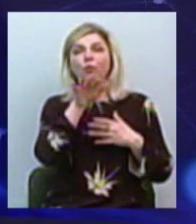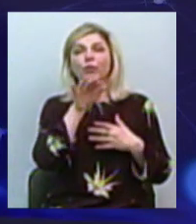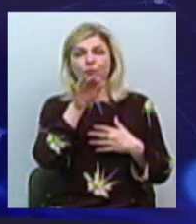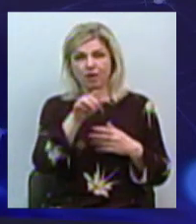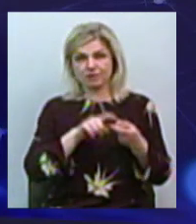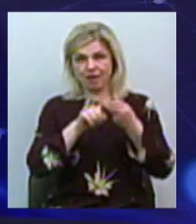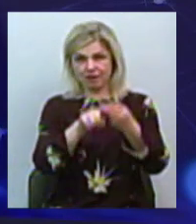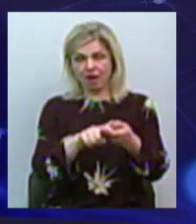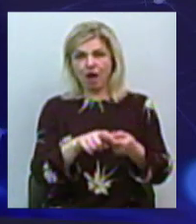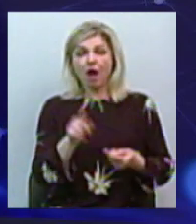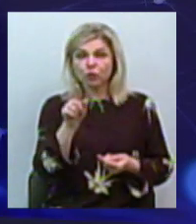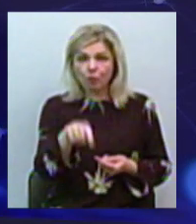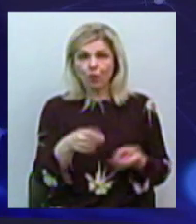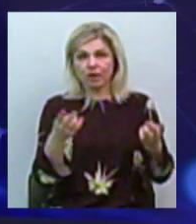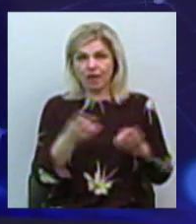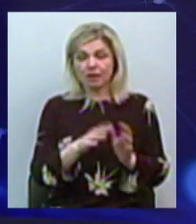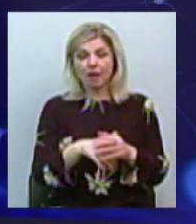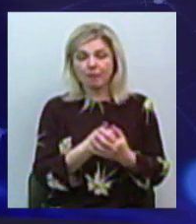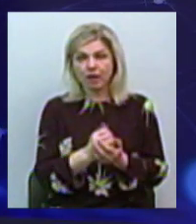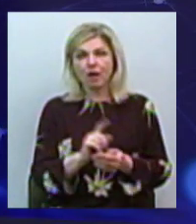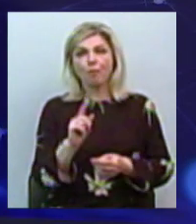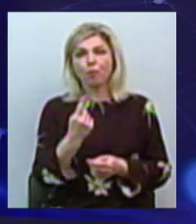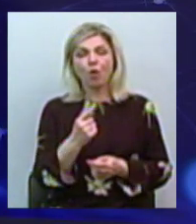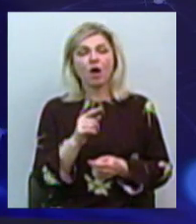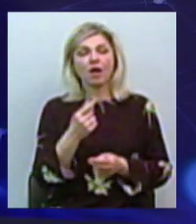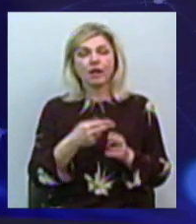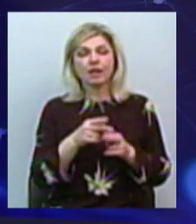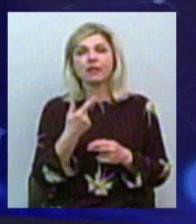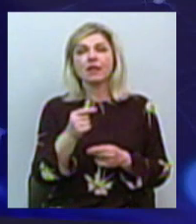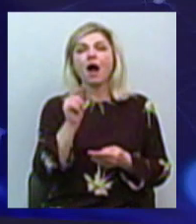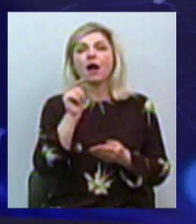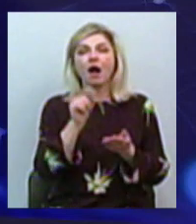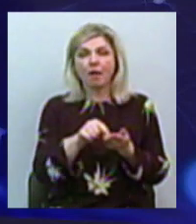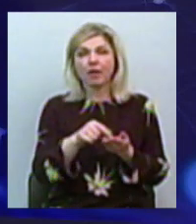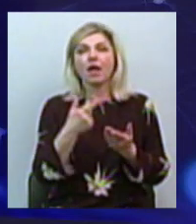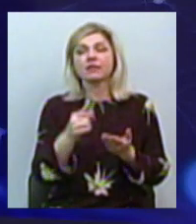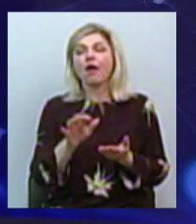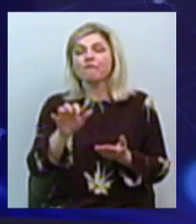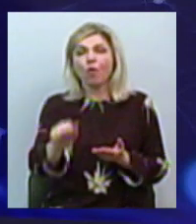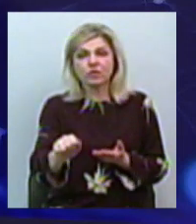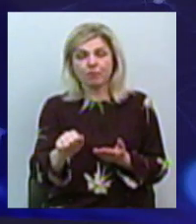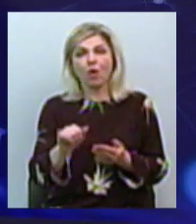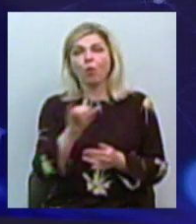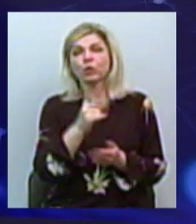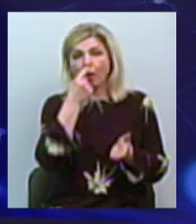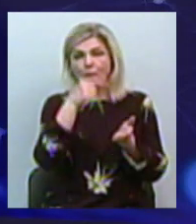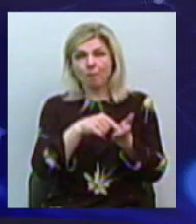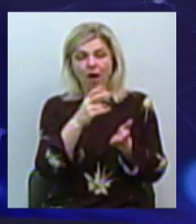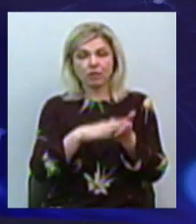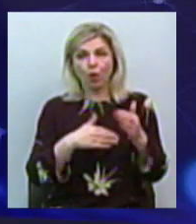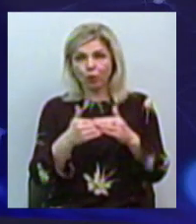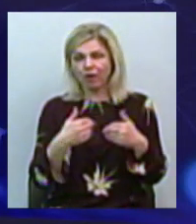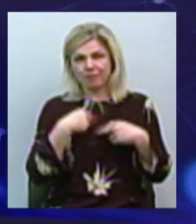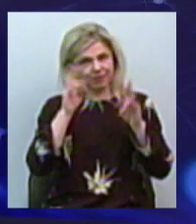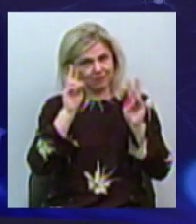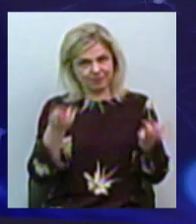Тому і треба мити руки, що повітрянокрапленим, де та крапля осяде, де ми за неї візьмемося, де вона потрапить на руки, ніхто того не знає.